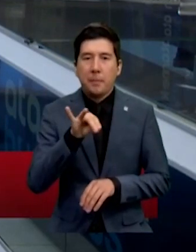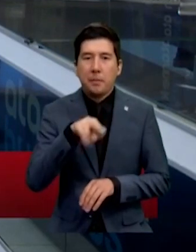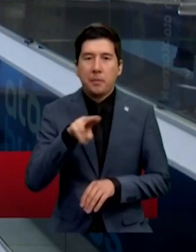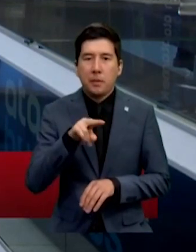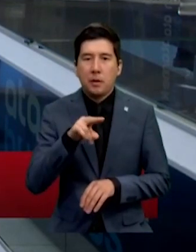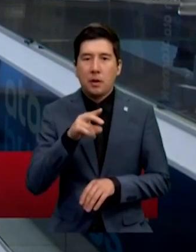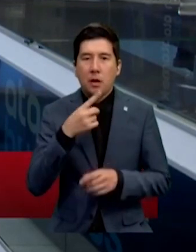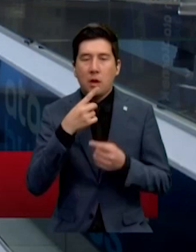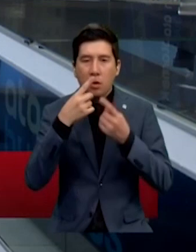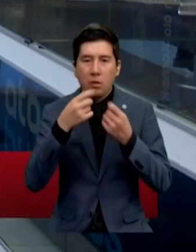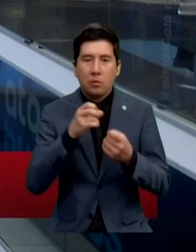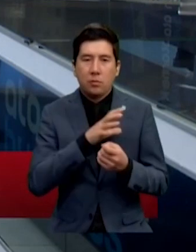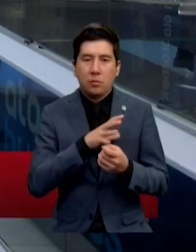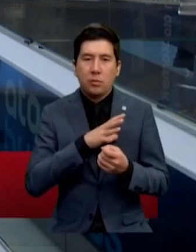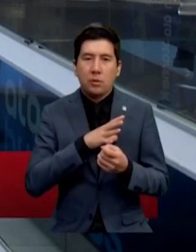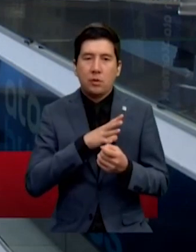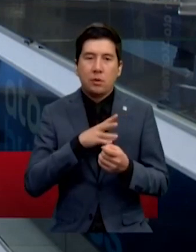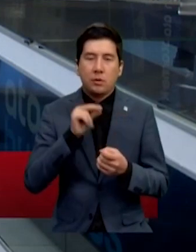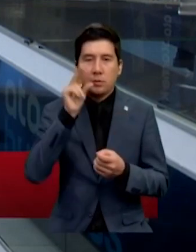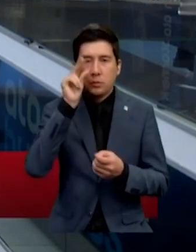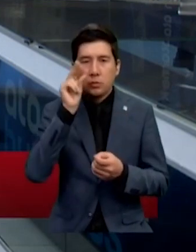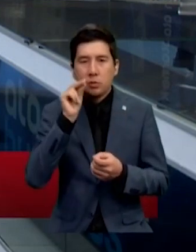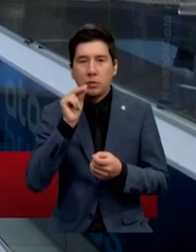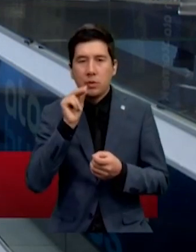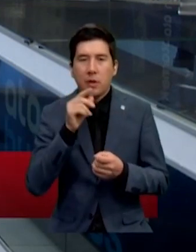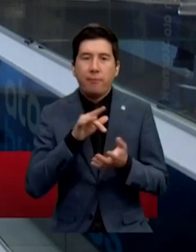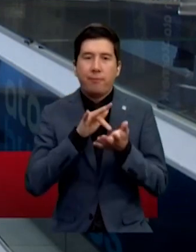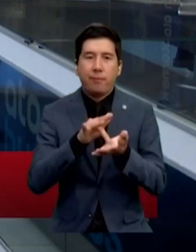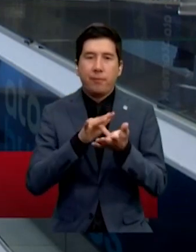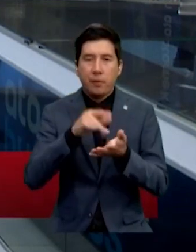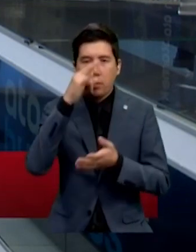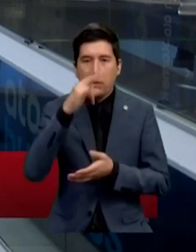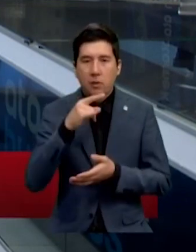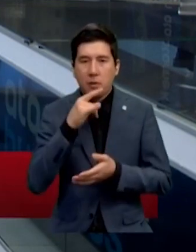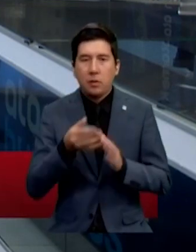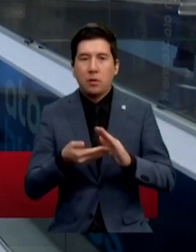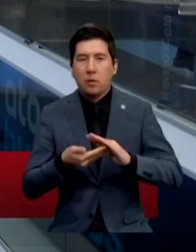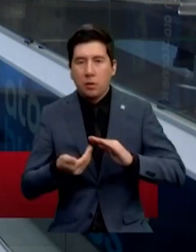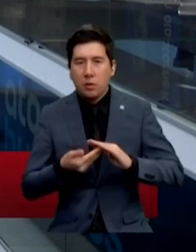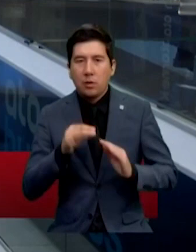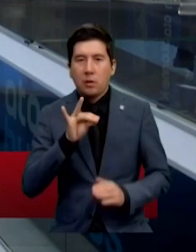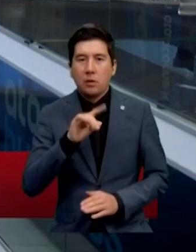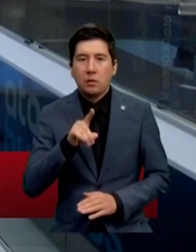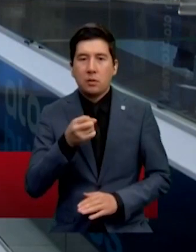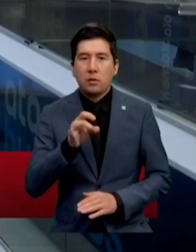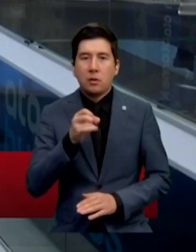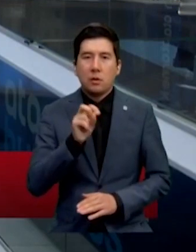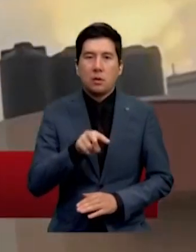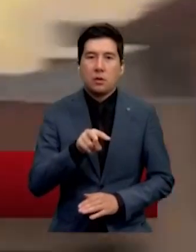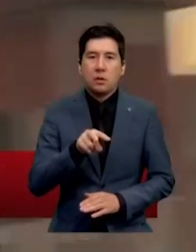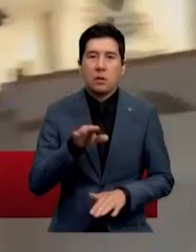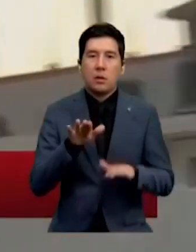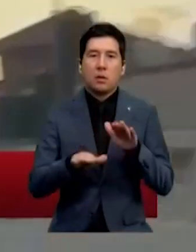озвучил официальную позицию. Во внешнеполитическом ведомстве заявили, что Казахстан призывает Израиль воздержаться от